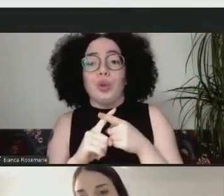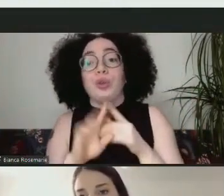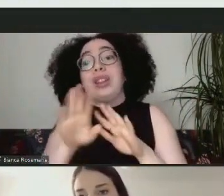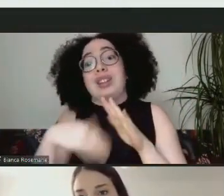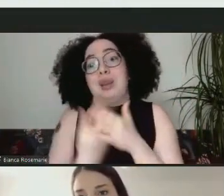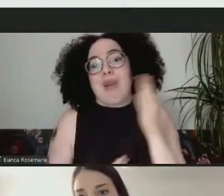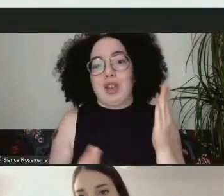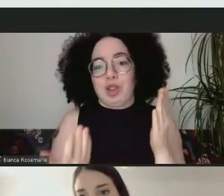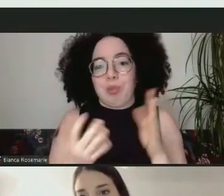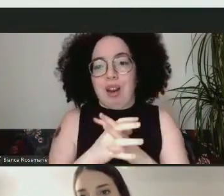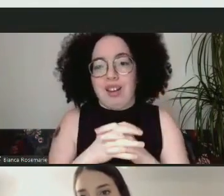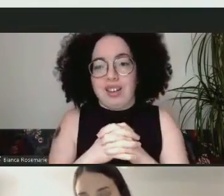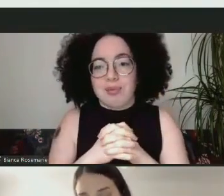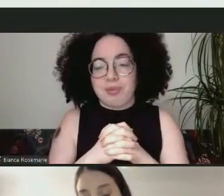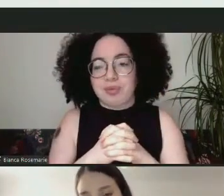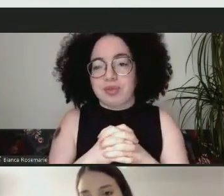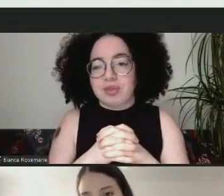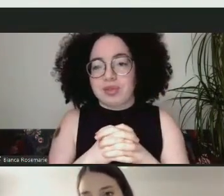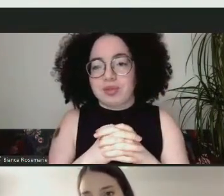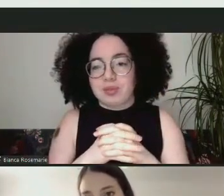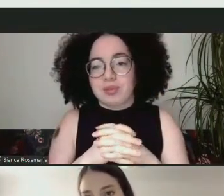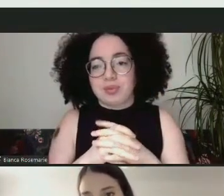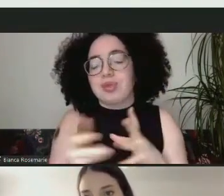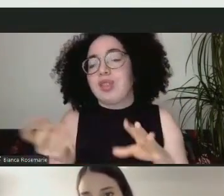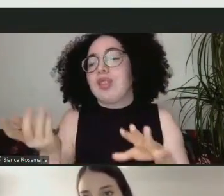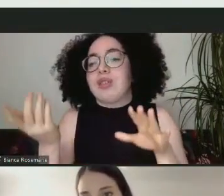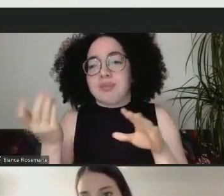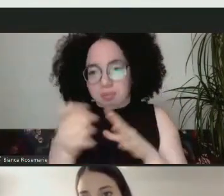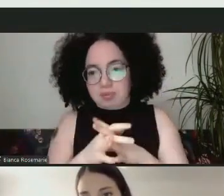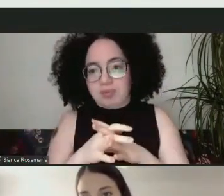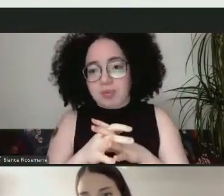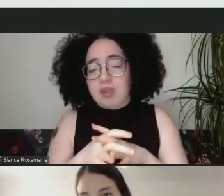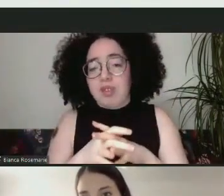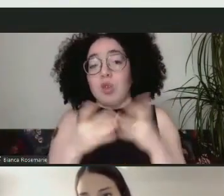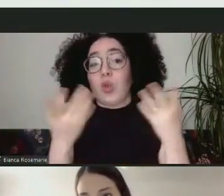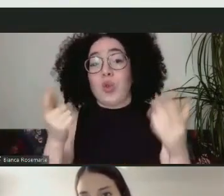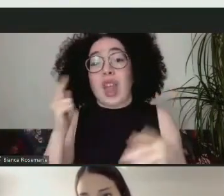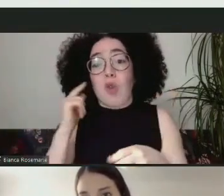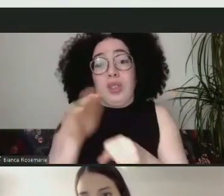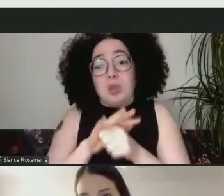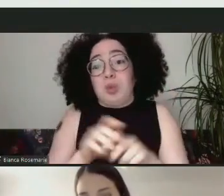Diskriminierung auch gegenüber der Kultur und der Sprache. Das ist da auch inkludiert.